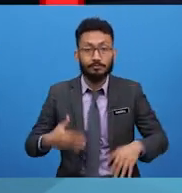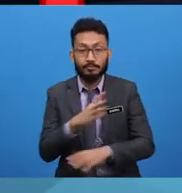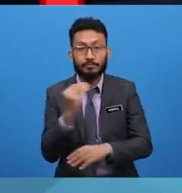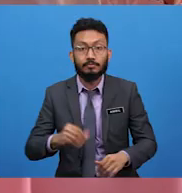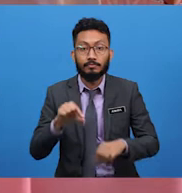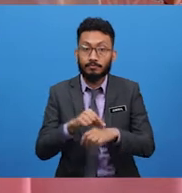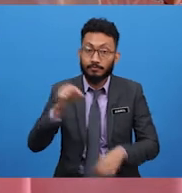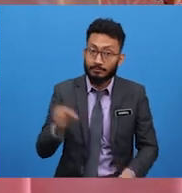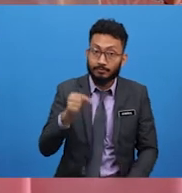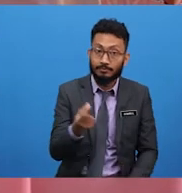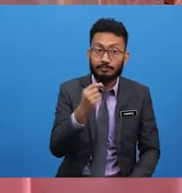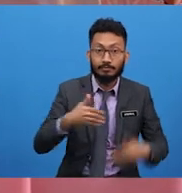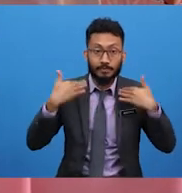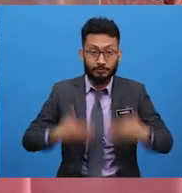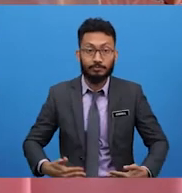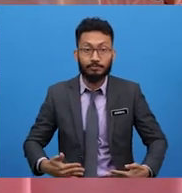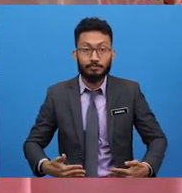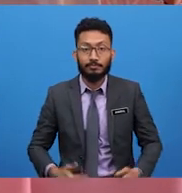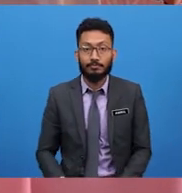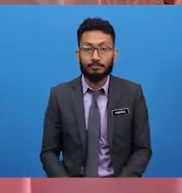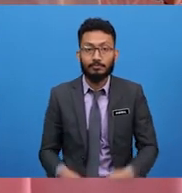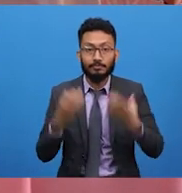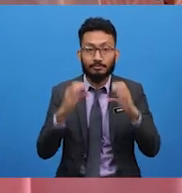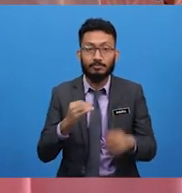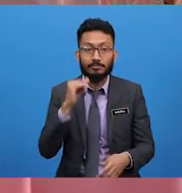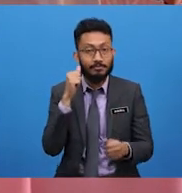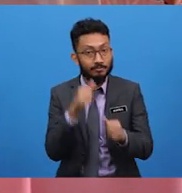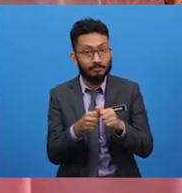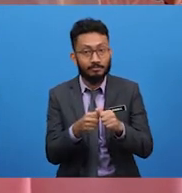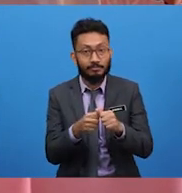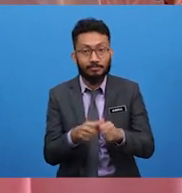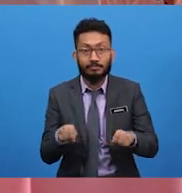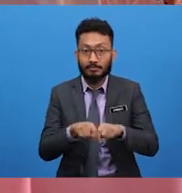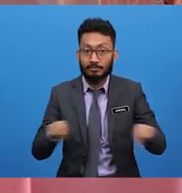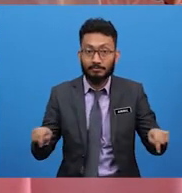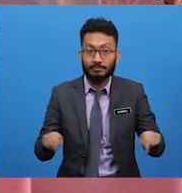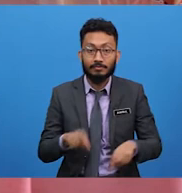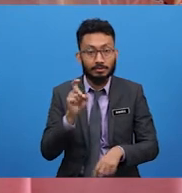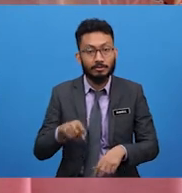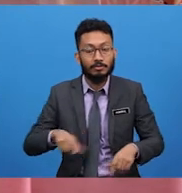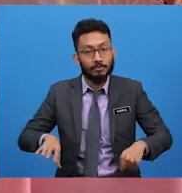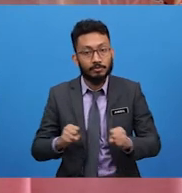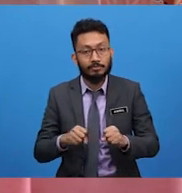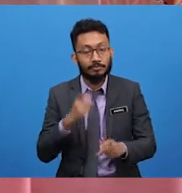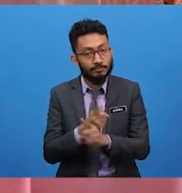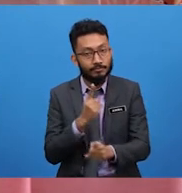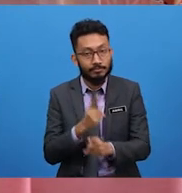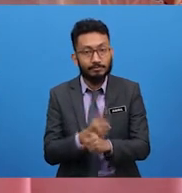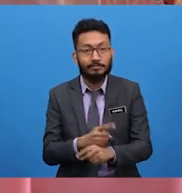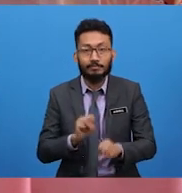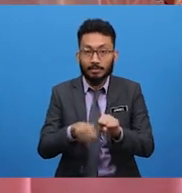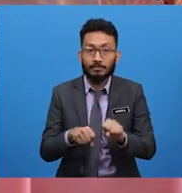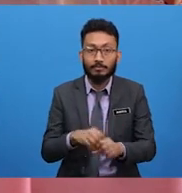tersebut. Ingin cikgu ingatkan, ukuran hendaklah diambil dengan tepat supaya